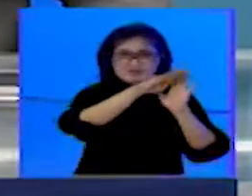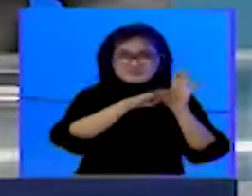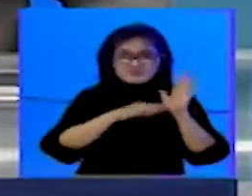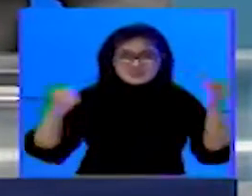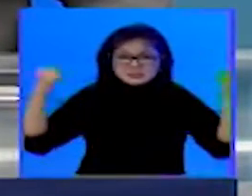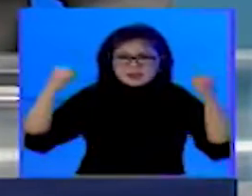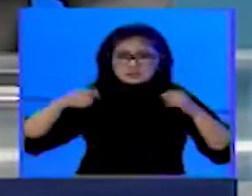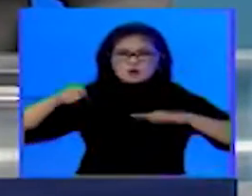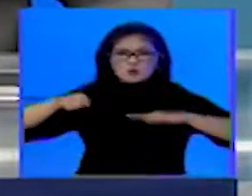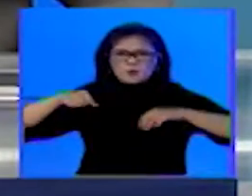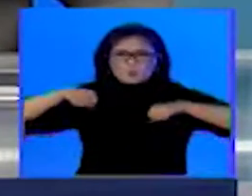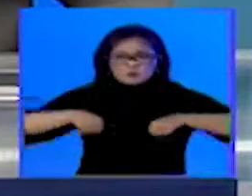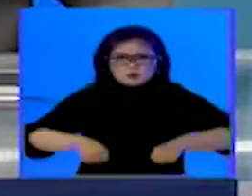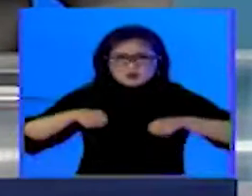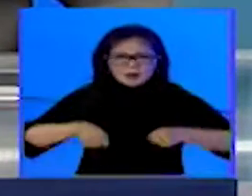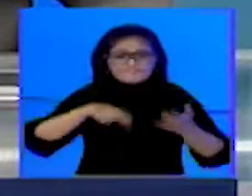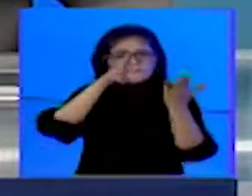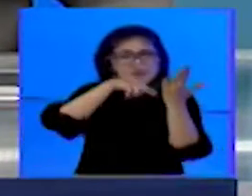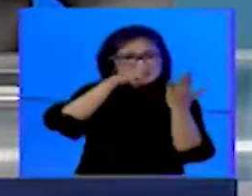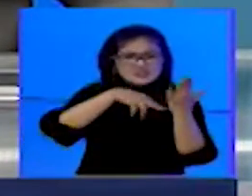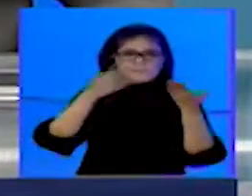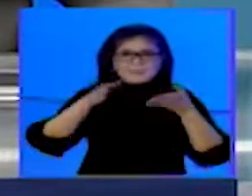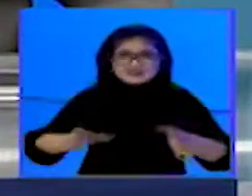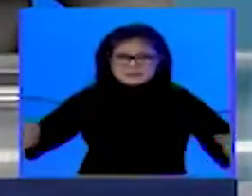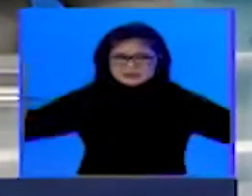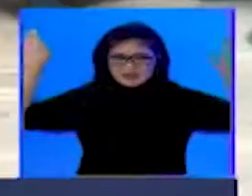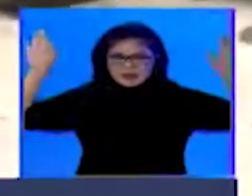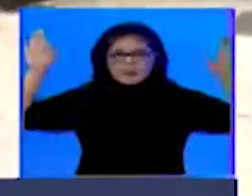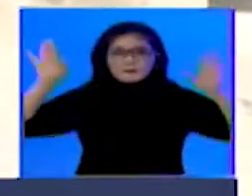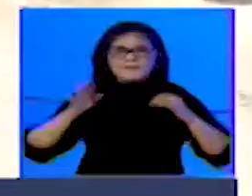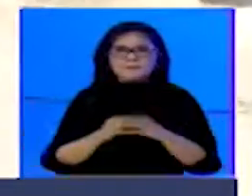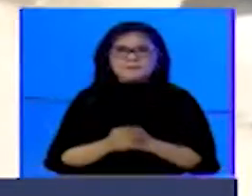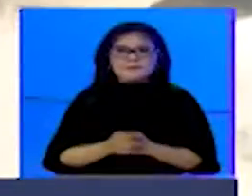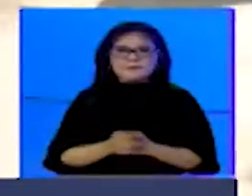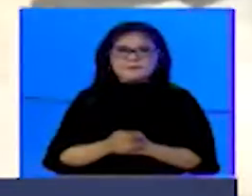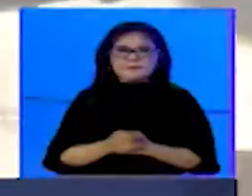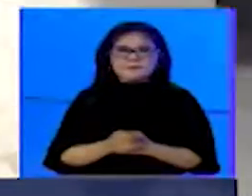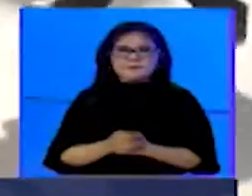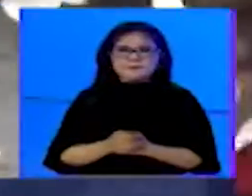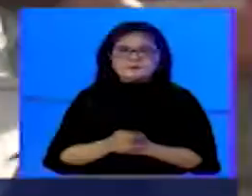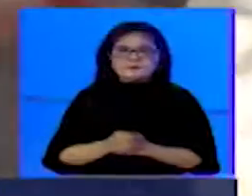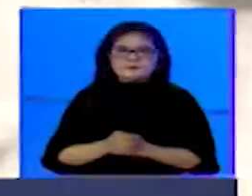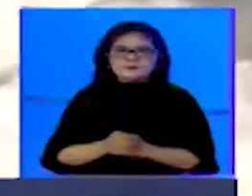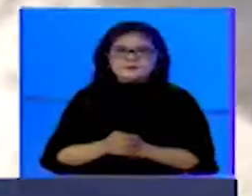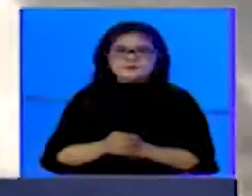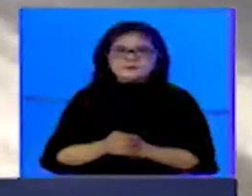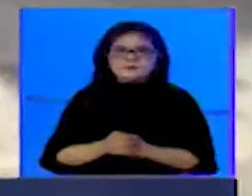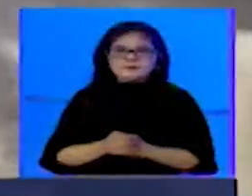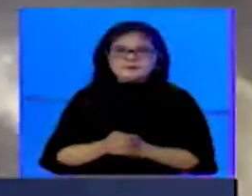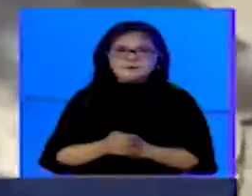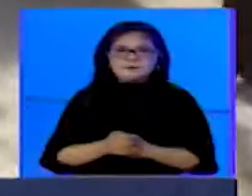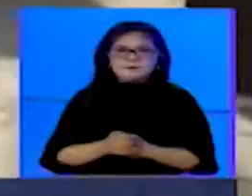dan membacakan Pancasila Hai mungkin Bruce mengaku